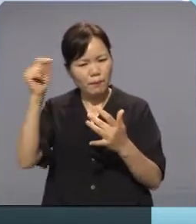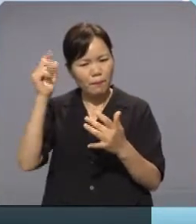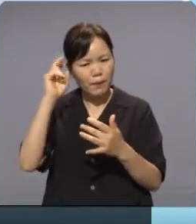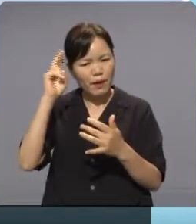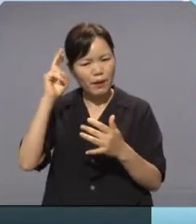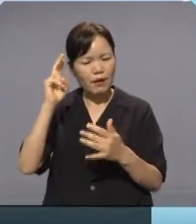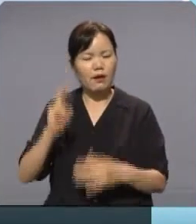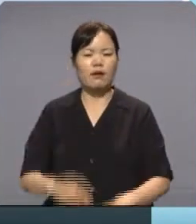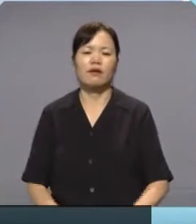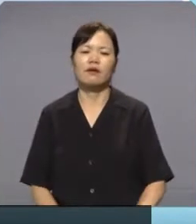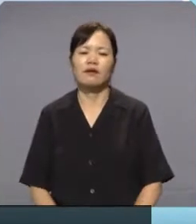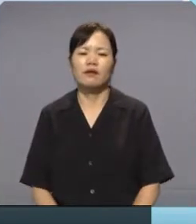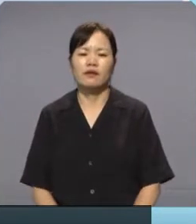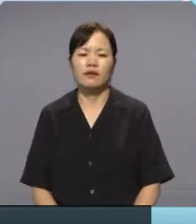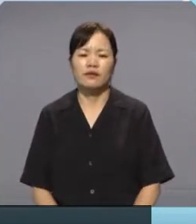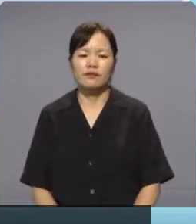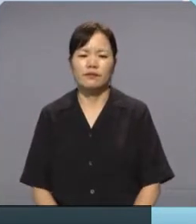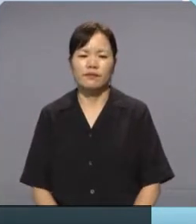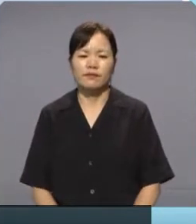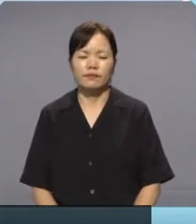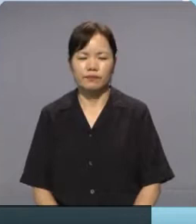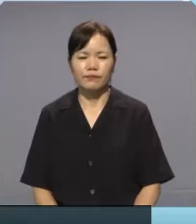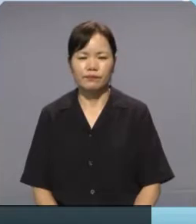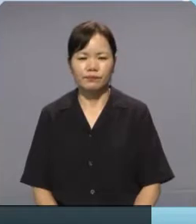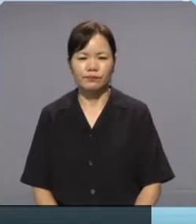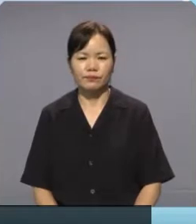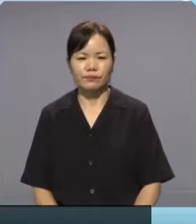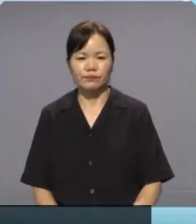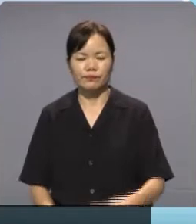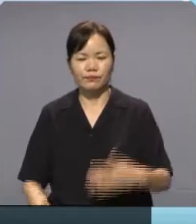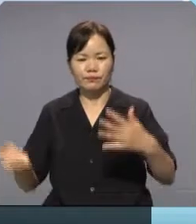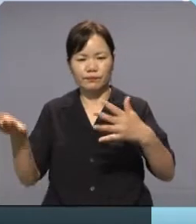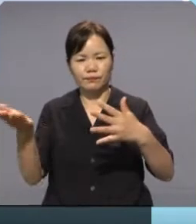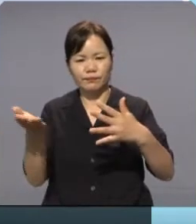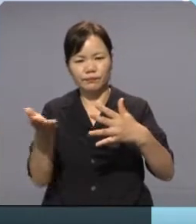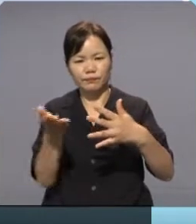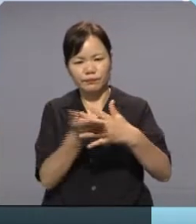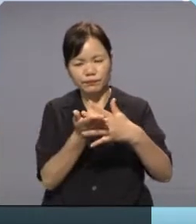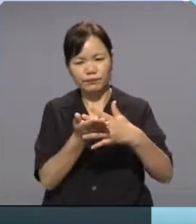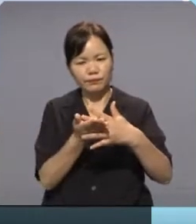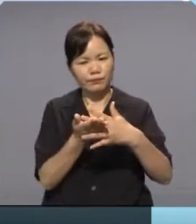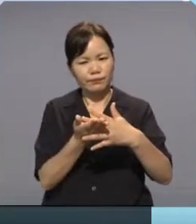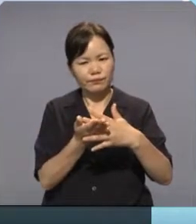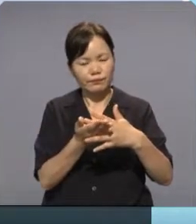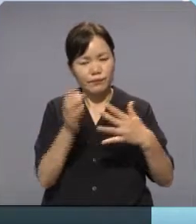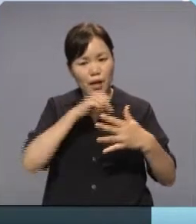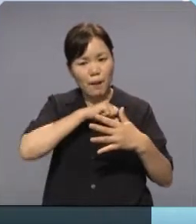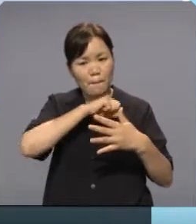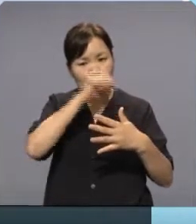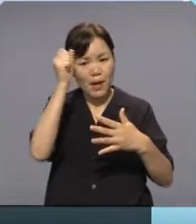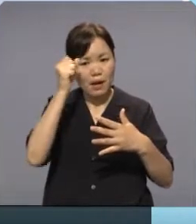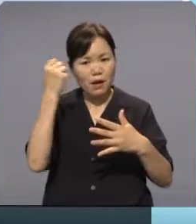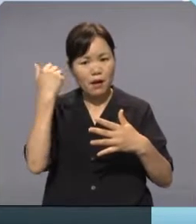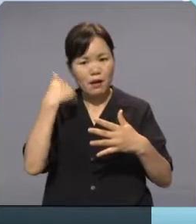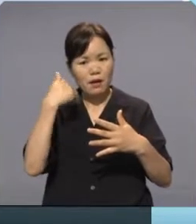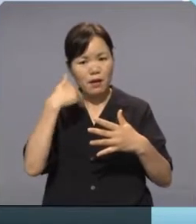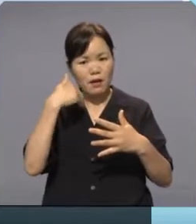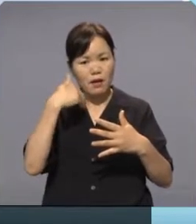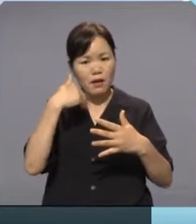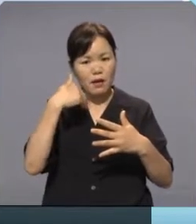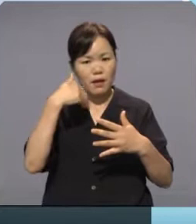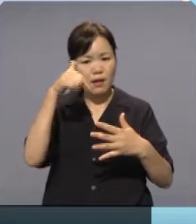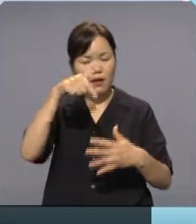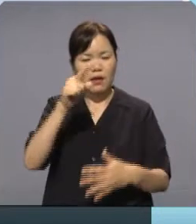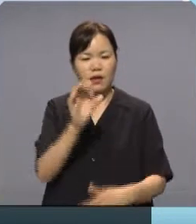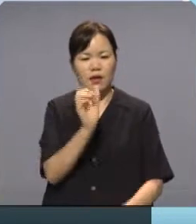분 안에 그러니까 컷오프가 안 되고 이제 통과할 그런 가능성. 예비검사 통과할 가능성이 좀 높다고 보고요. 그럼 그 박용진 만약에